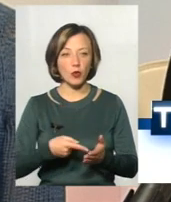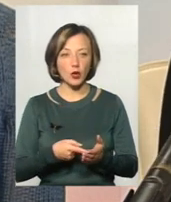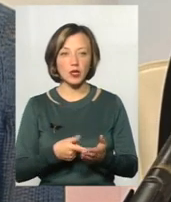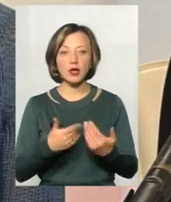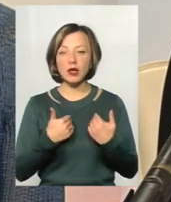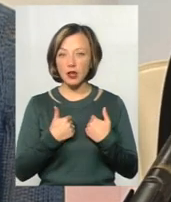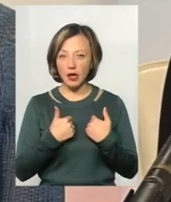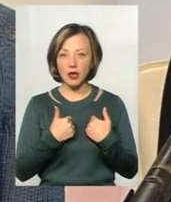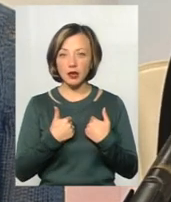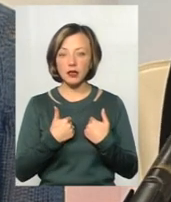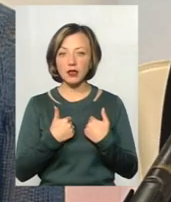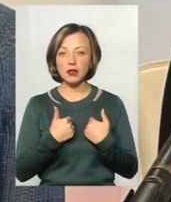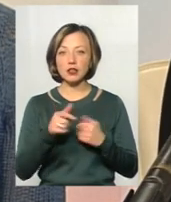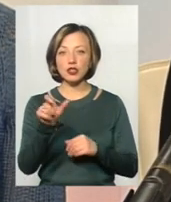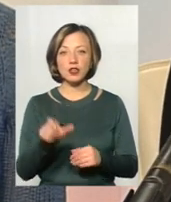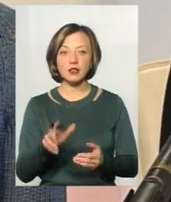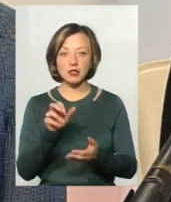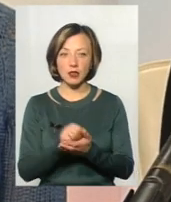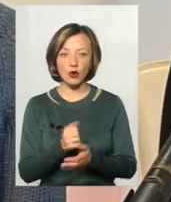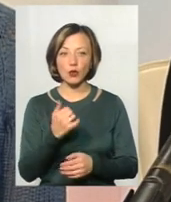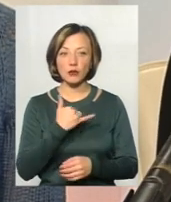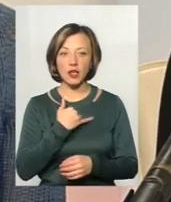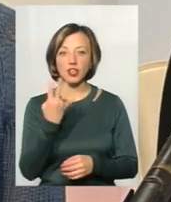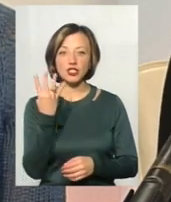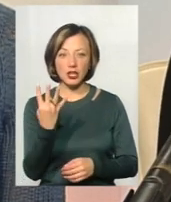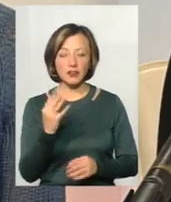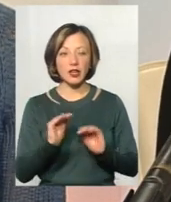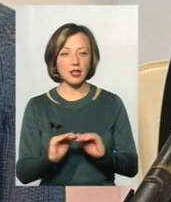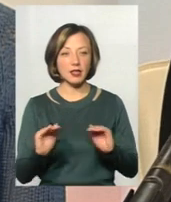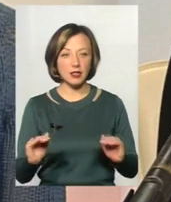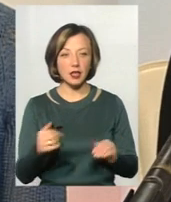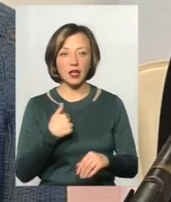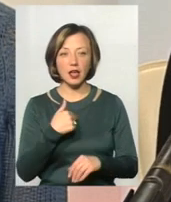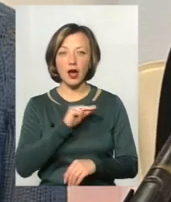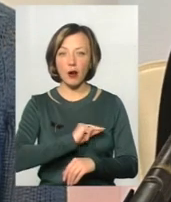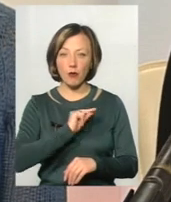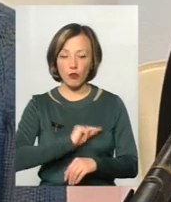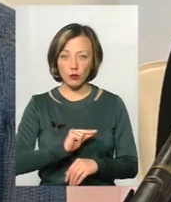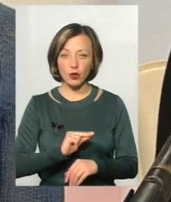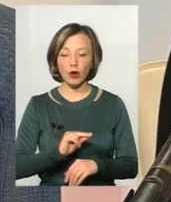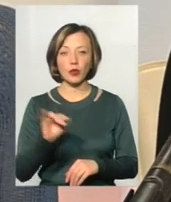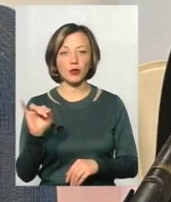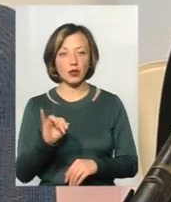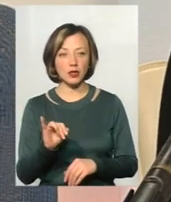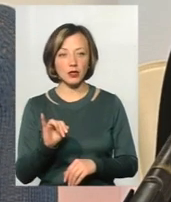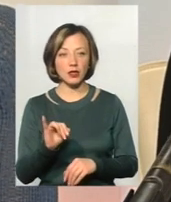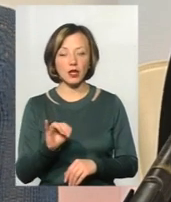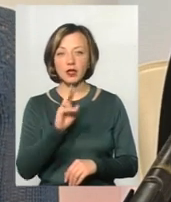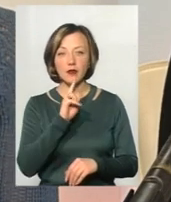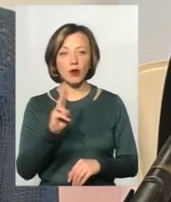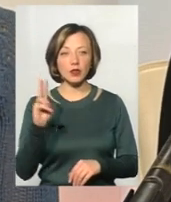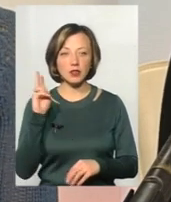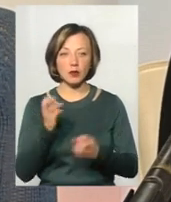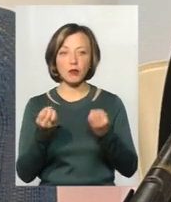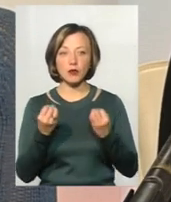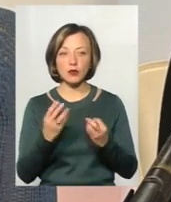Я, знаете, я человек занятый, у меня четверо детей, я человек работающий. Вот. И два года назад я